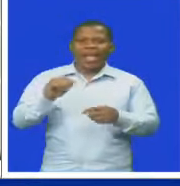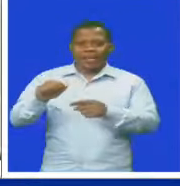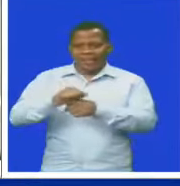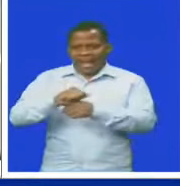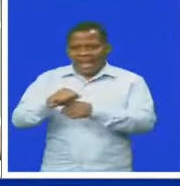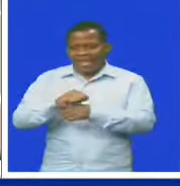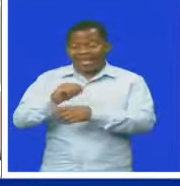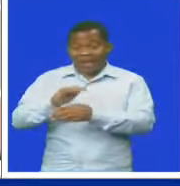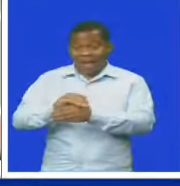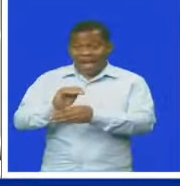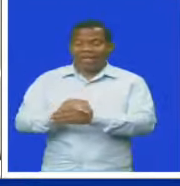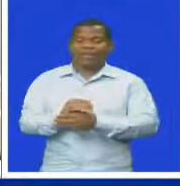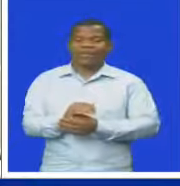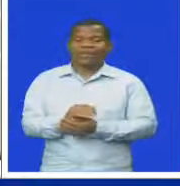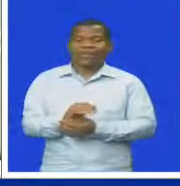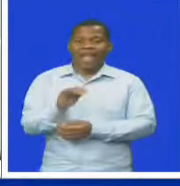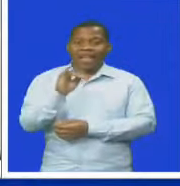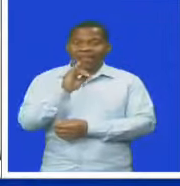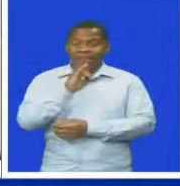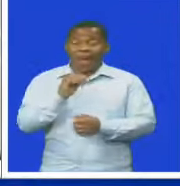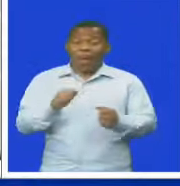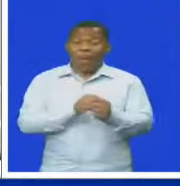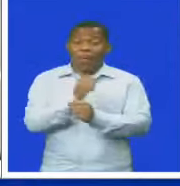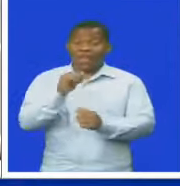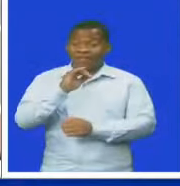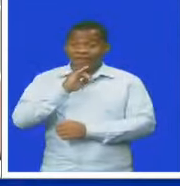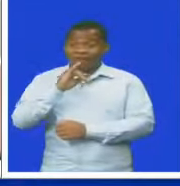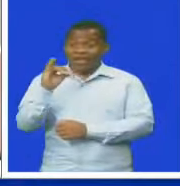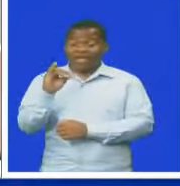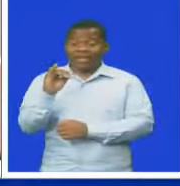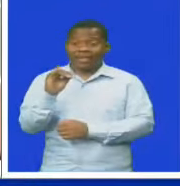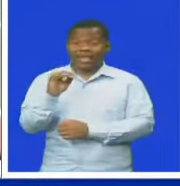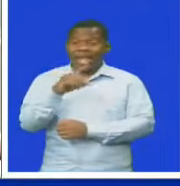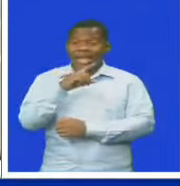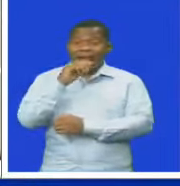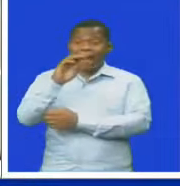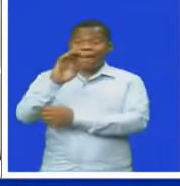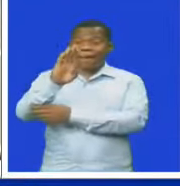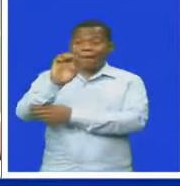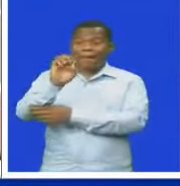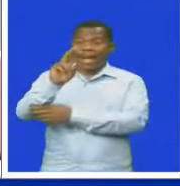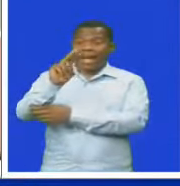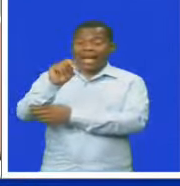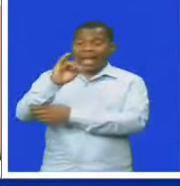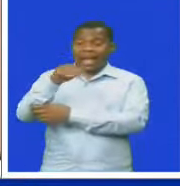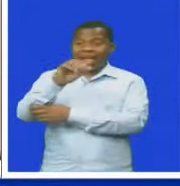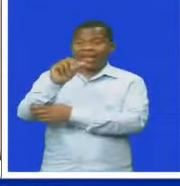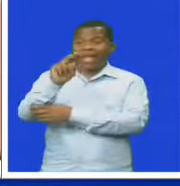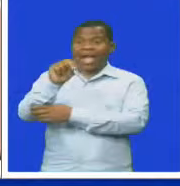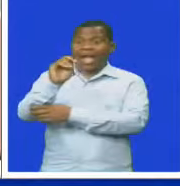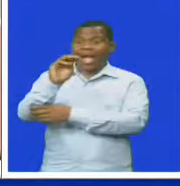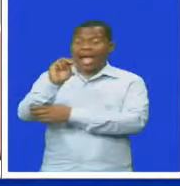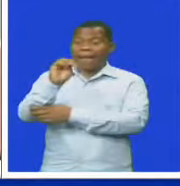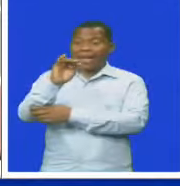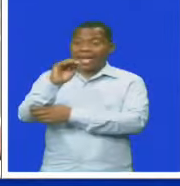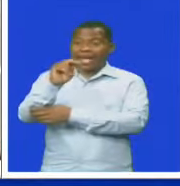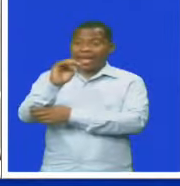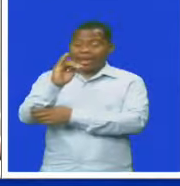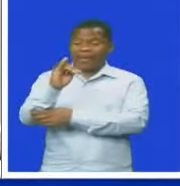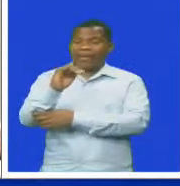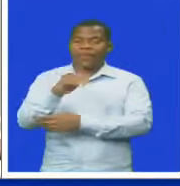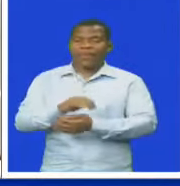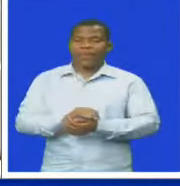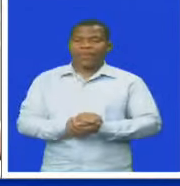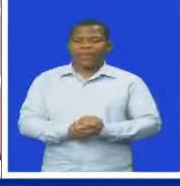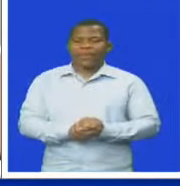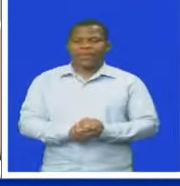embili kulenzebe kube nguBenjamin Lock kanye naThabo Ncube basevenda seZimbabwe. Etindzaba eSwatini TV kubika samukelisiwe khoza kanti